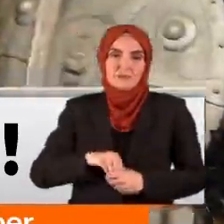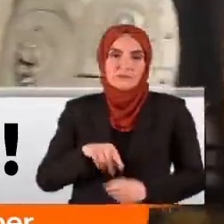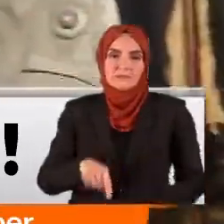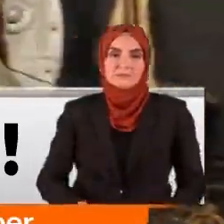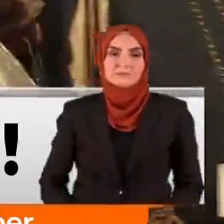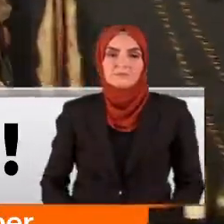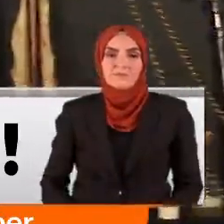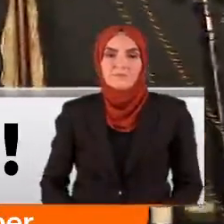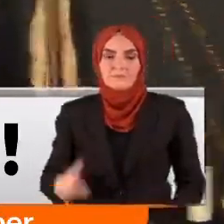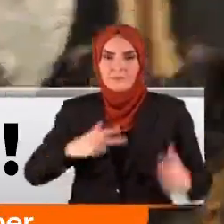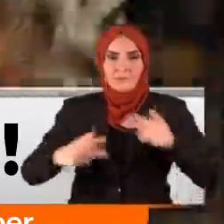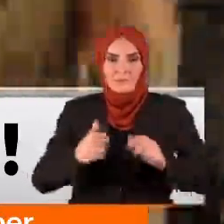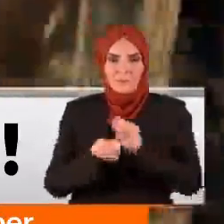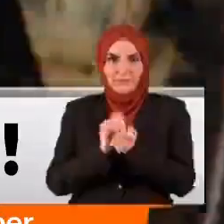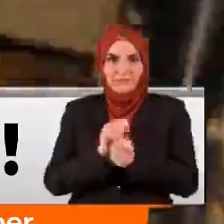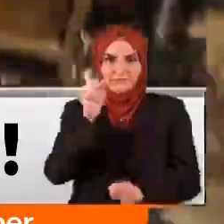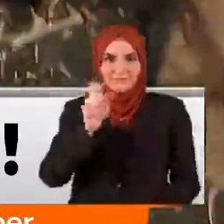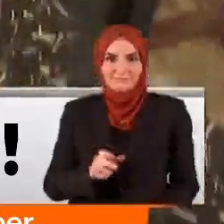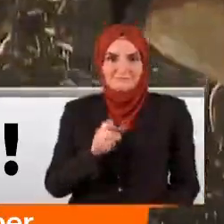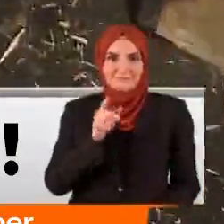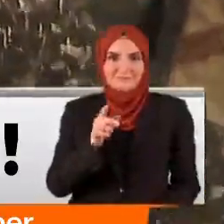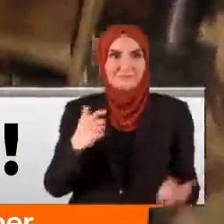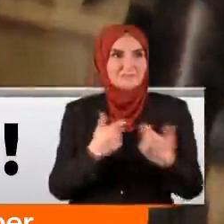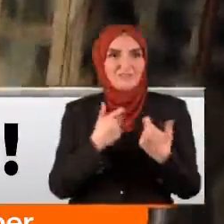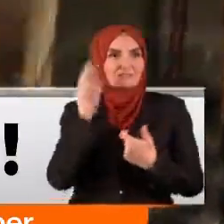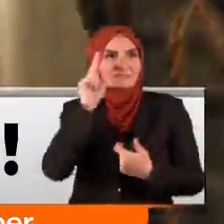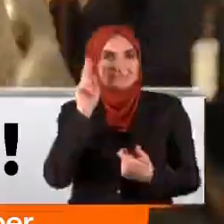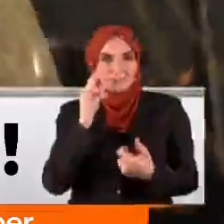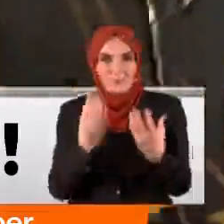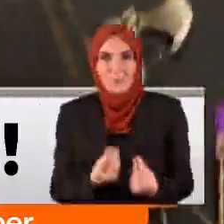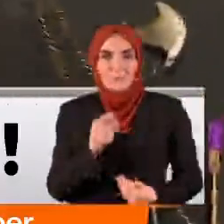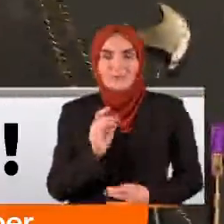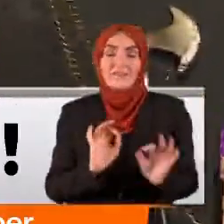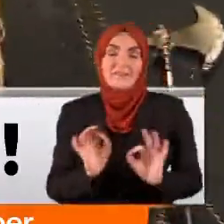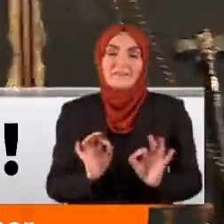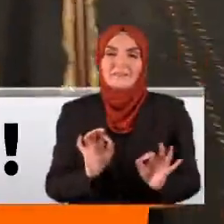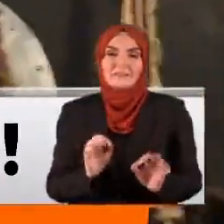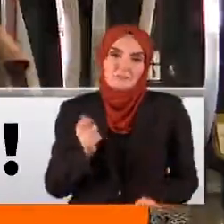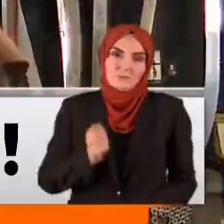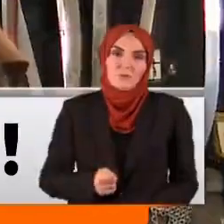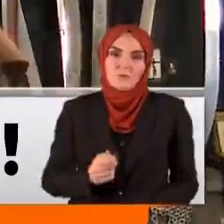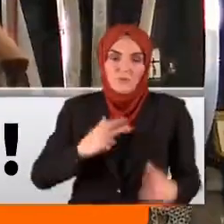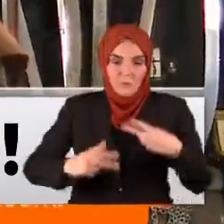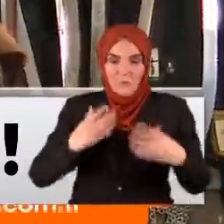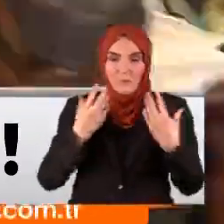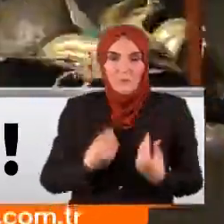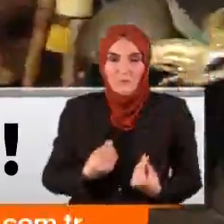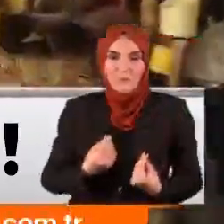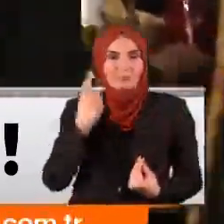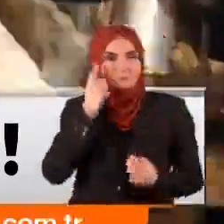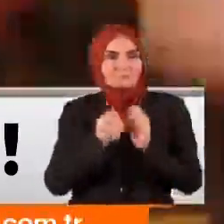Kostüm değişti. Siz de bir anda o havaya büründünüz değil mi? Evet, o havaya bürünüyorsun. Yani ister istemez o havaya giriyorsun. O zaman sahne sizin.